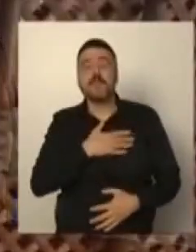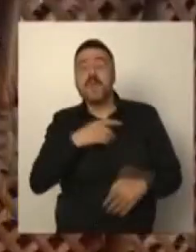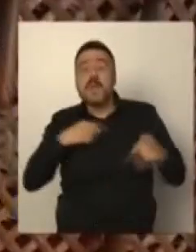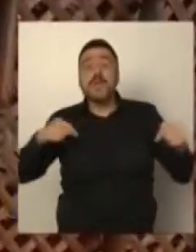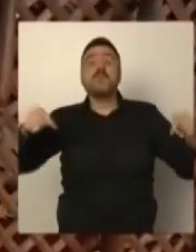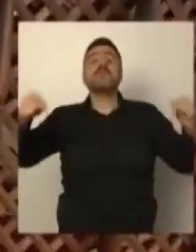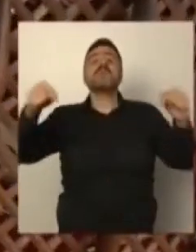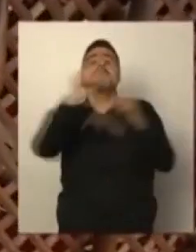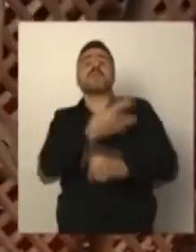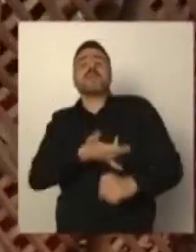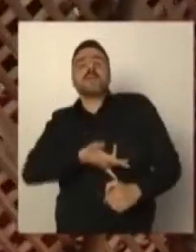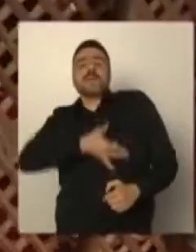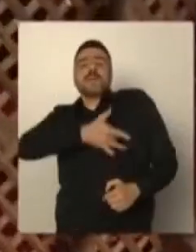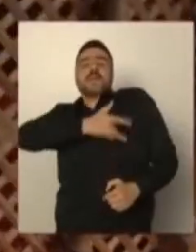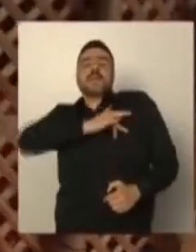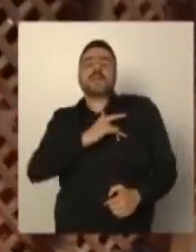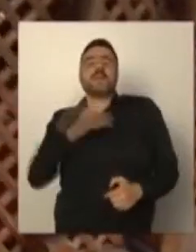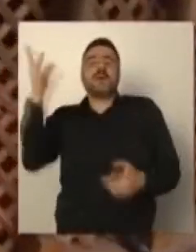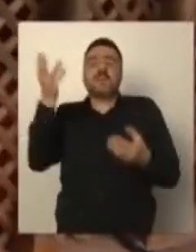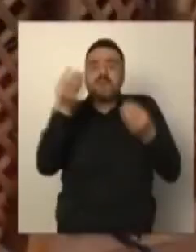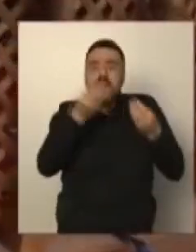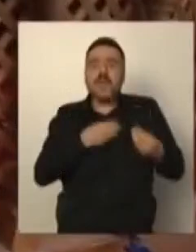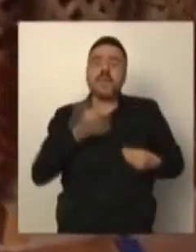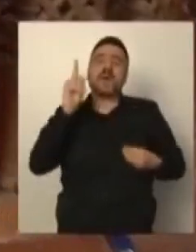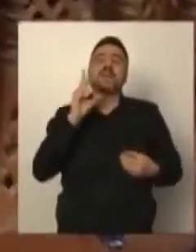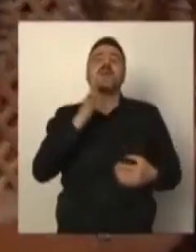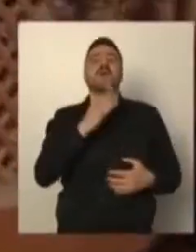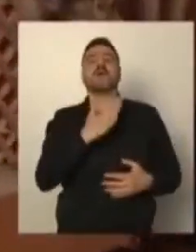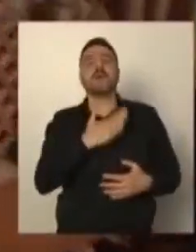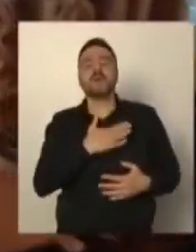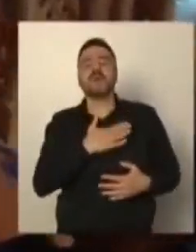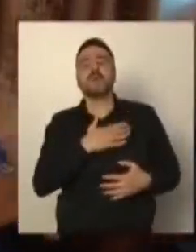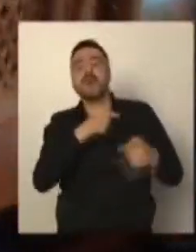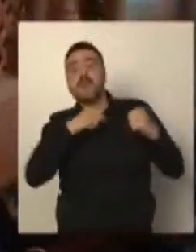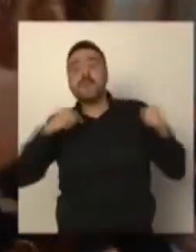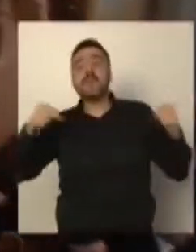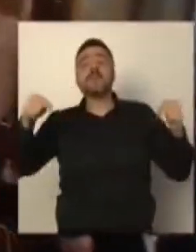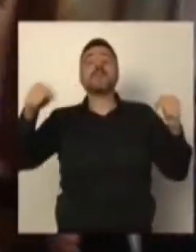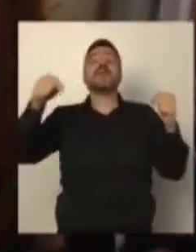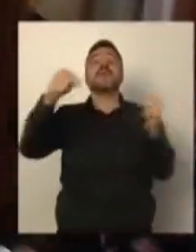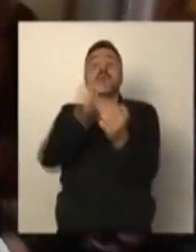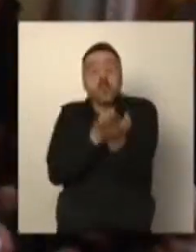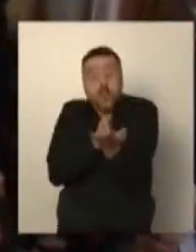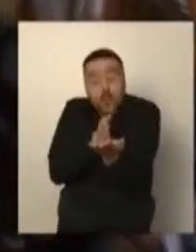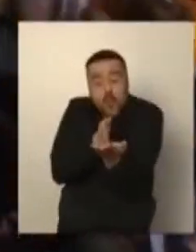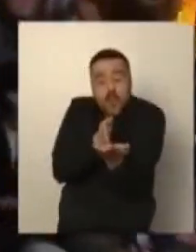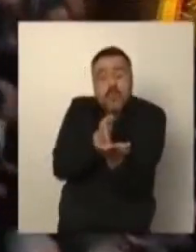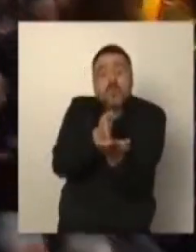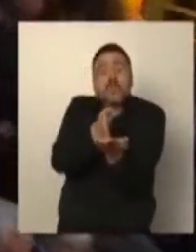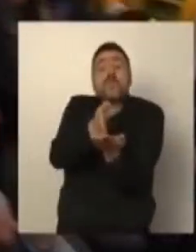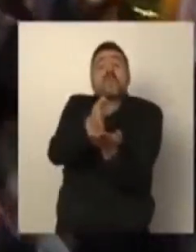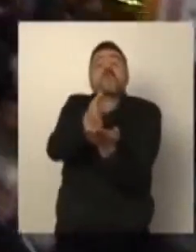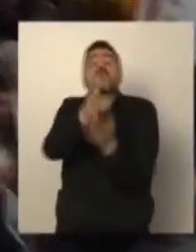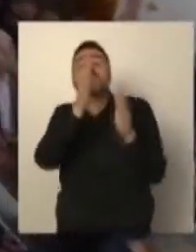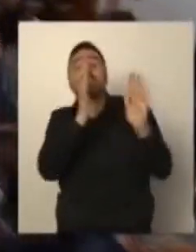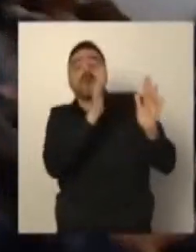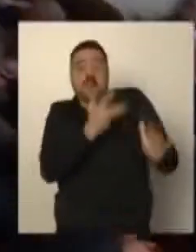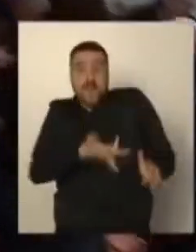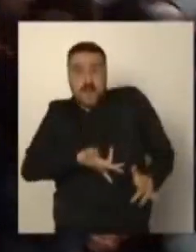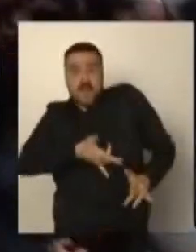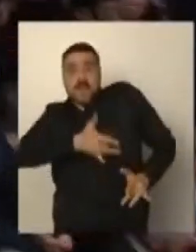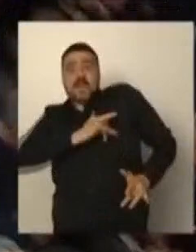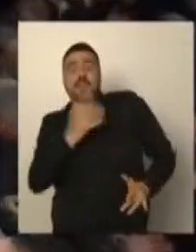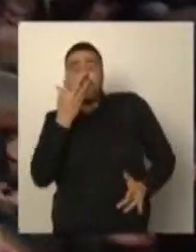Bizleri imanla şereflendiren Mevlamız, bizlere istikamet üzere yaşamayı, imanla